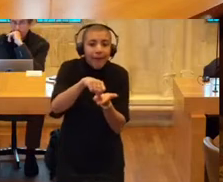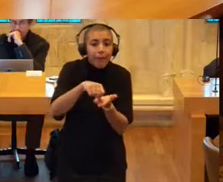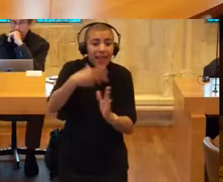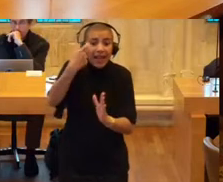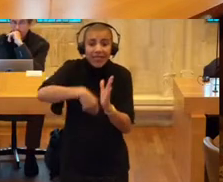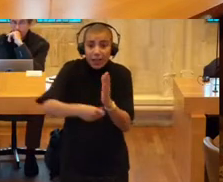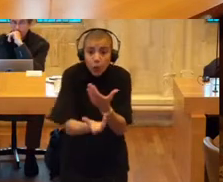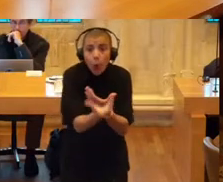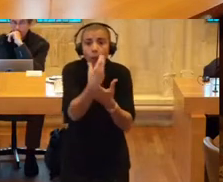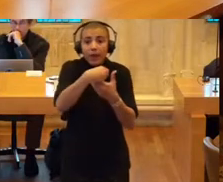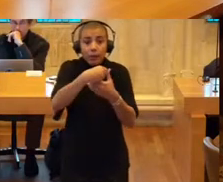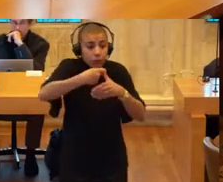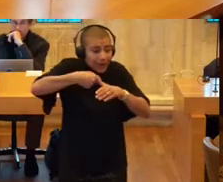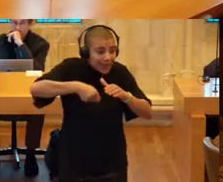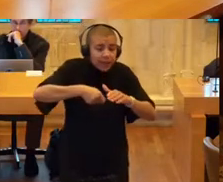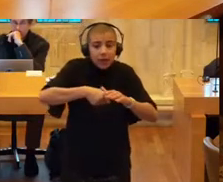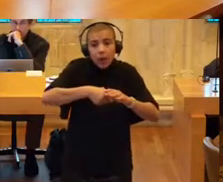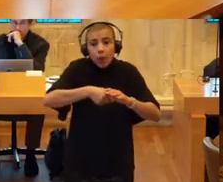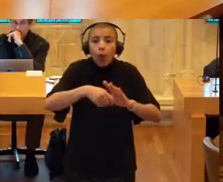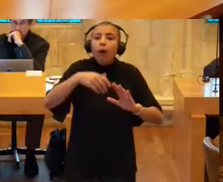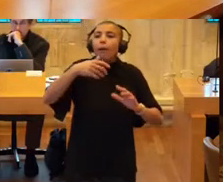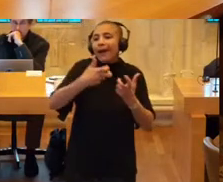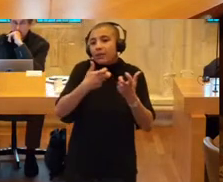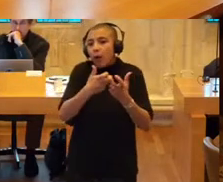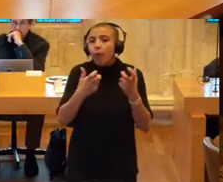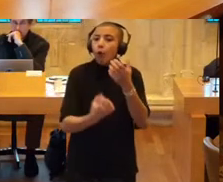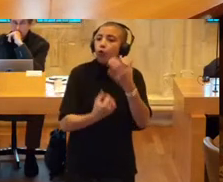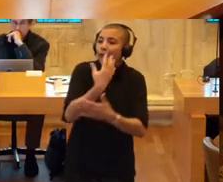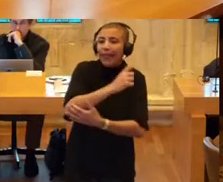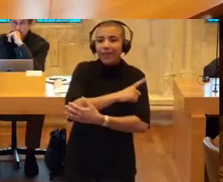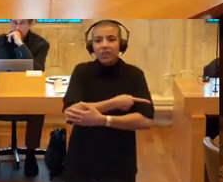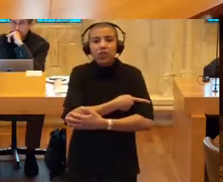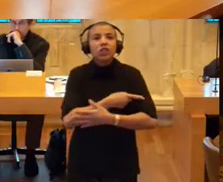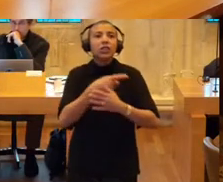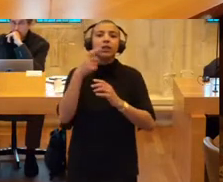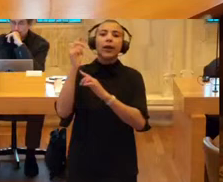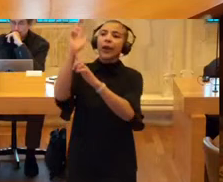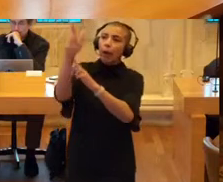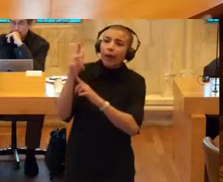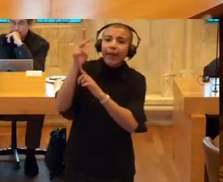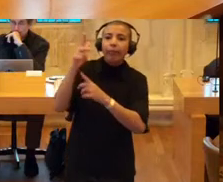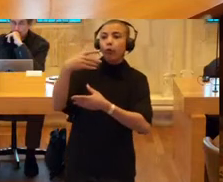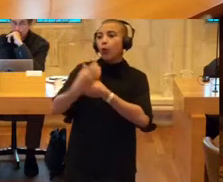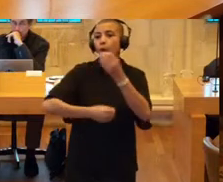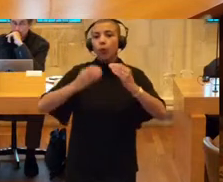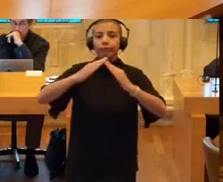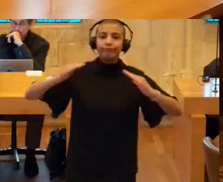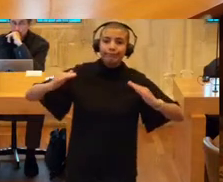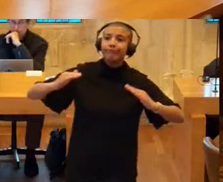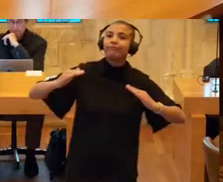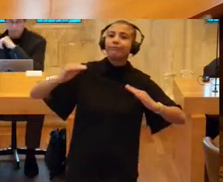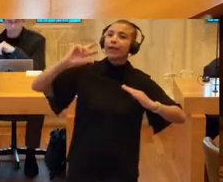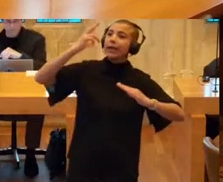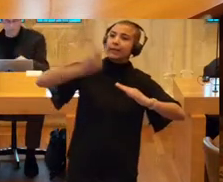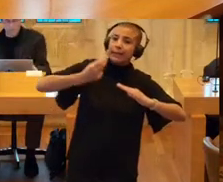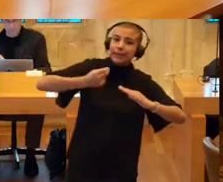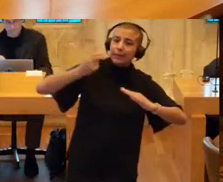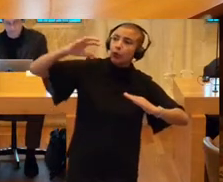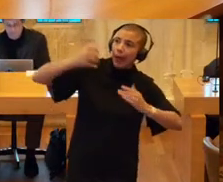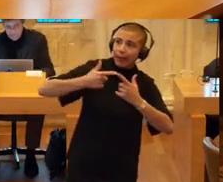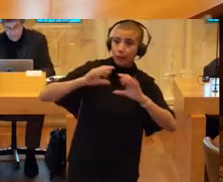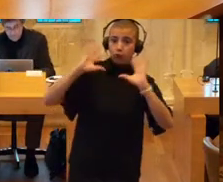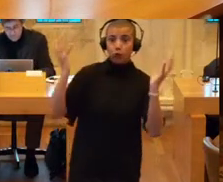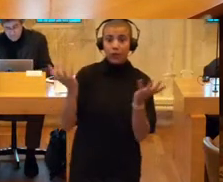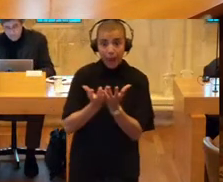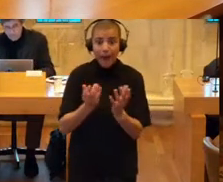subventionner indirectement le rachat de l'électricité photovoltaïque ou éolienne. Que si j'en juge, parce que je lis dans les échos, moi je connais rien, hein, mais